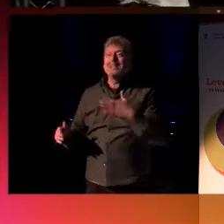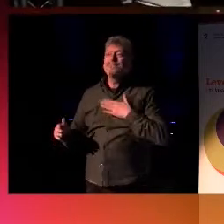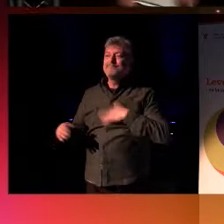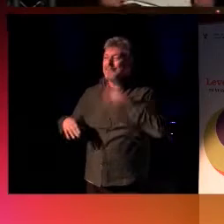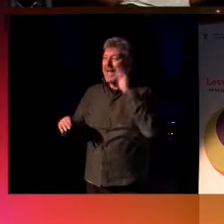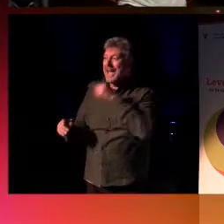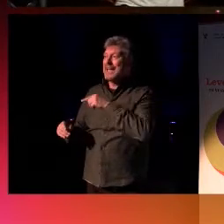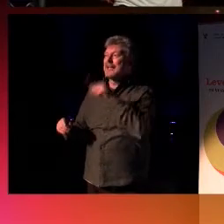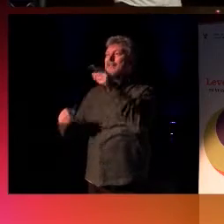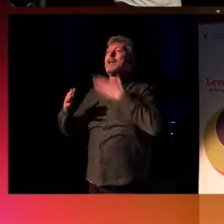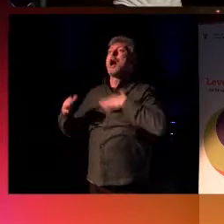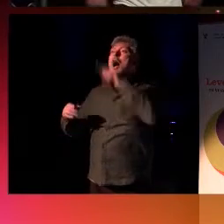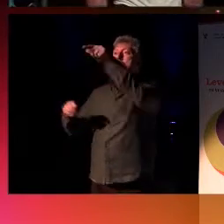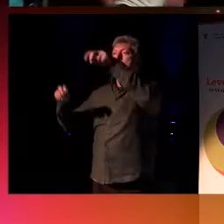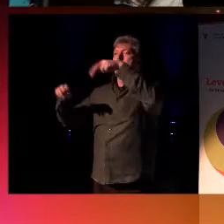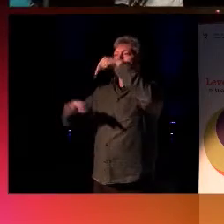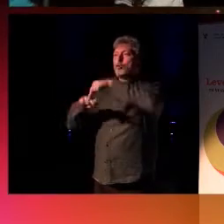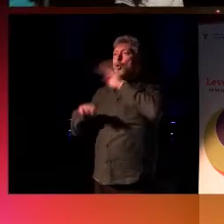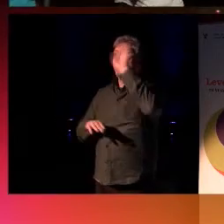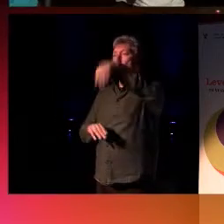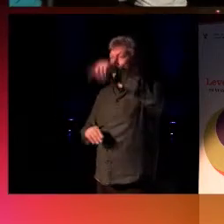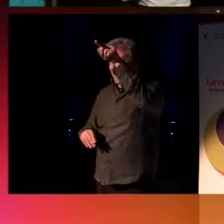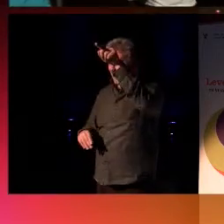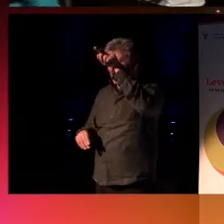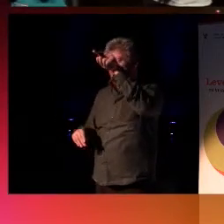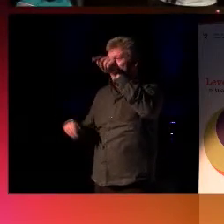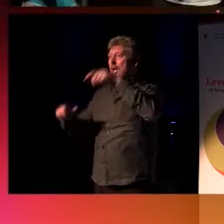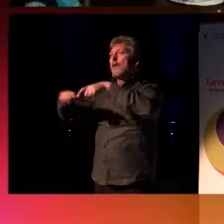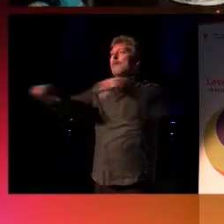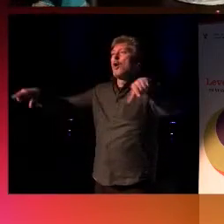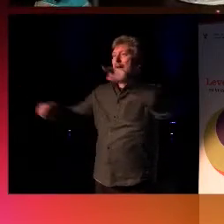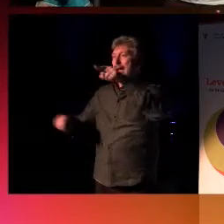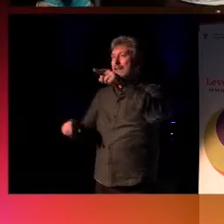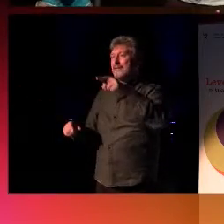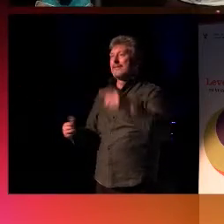kreft på stand ute I foajeen. Der hjelper vi også gjerne til med å